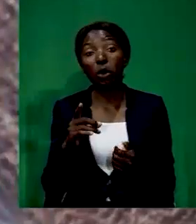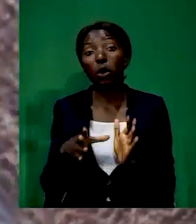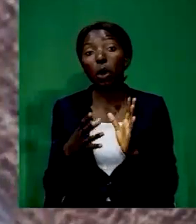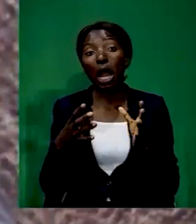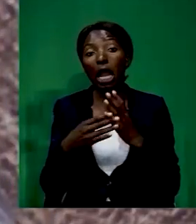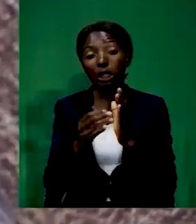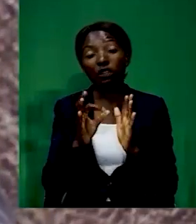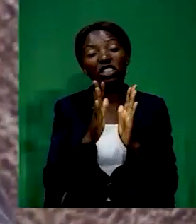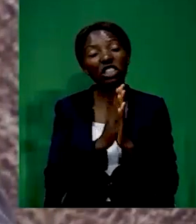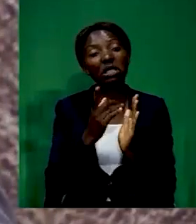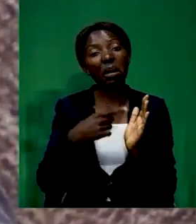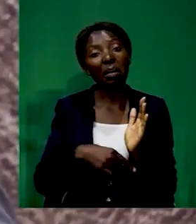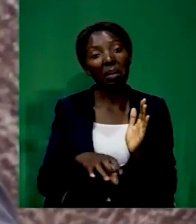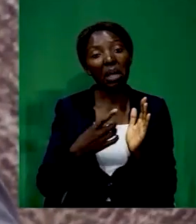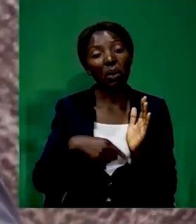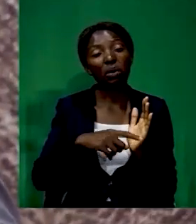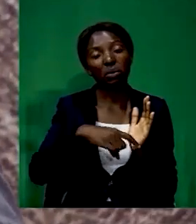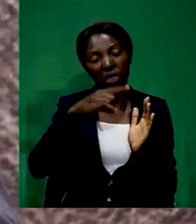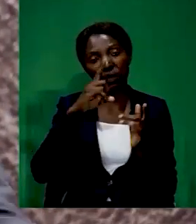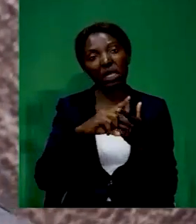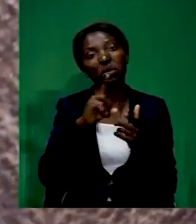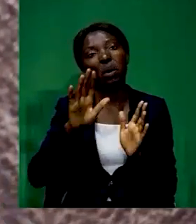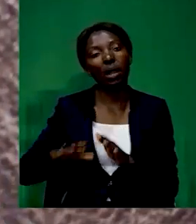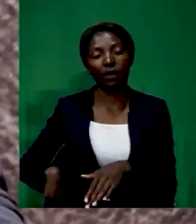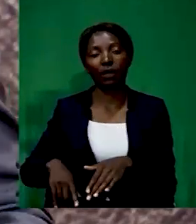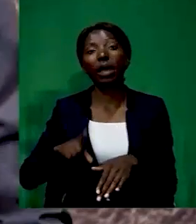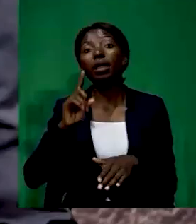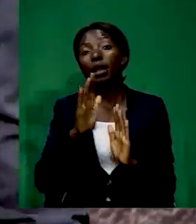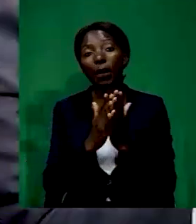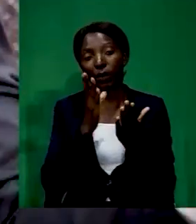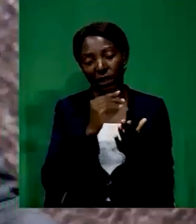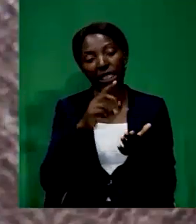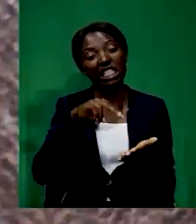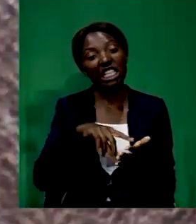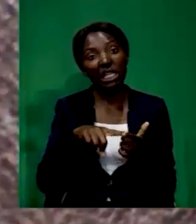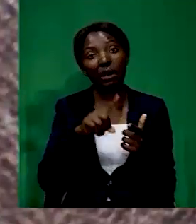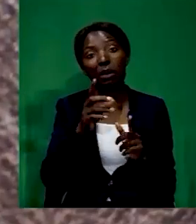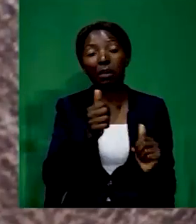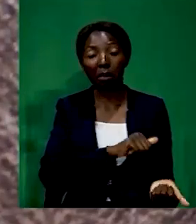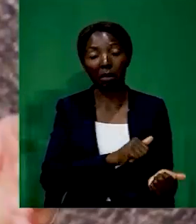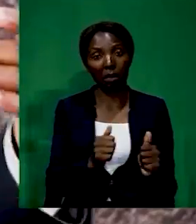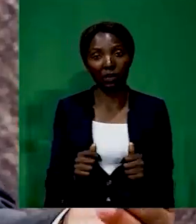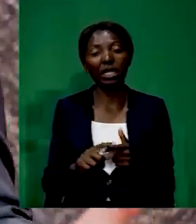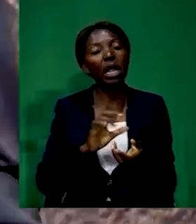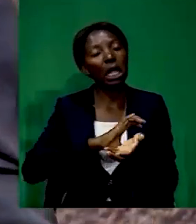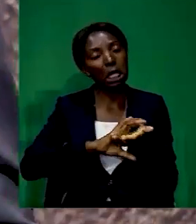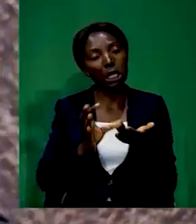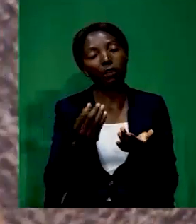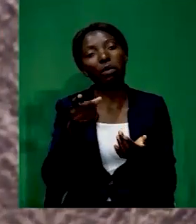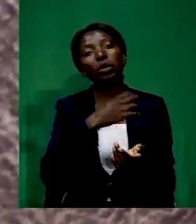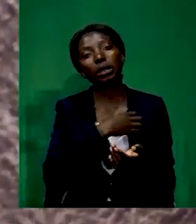wechechi achaenda kudenga iwe ukasara. Saka Bhaibheri shoko ramwari rinoti simuka wabhabhatidzwe. Usukwe zvivi